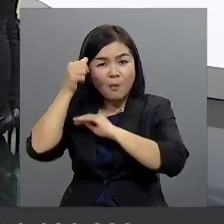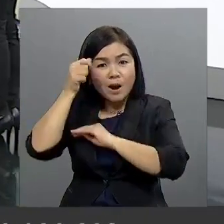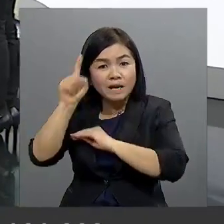ุณพี่มนค่ะ